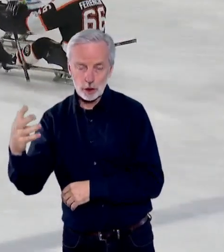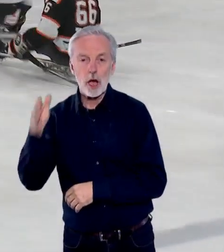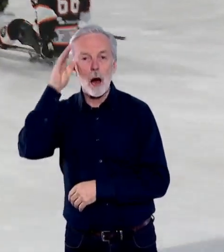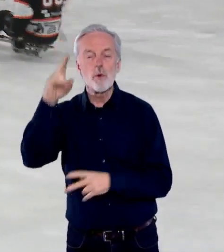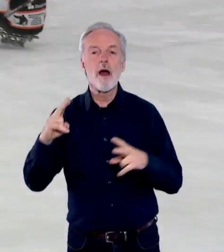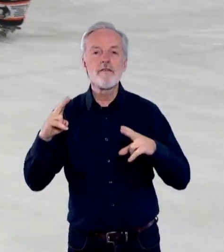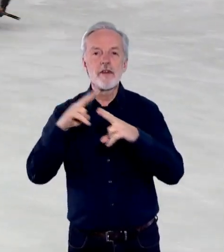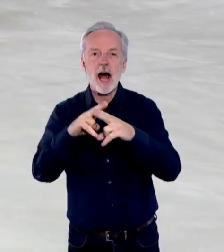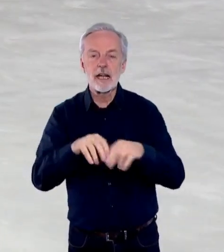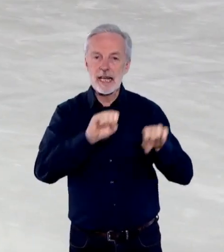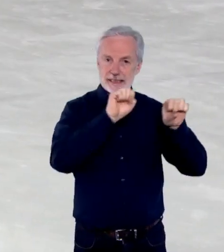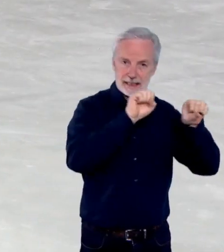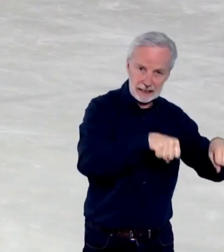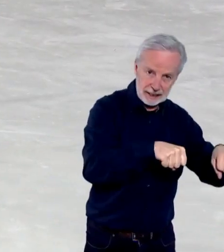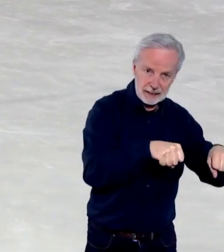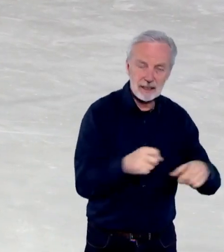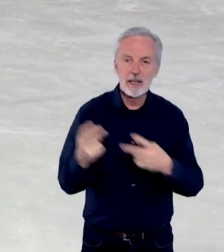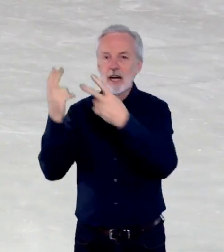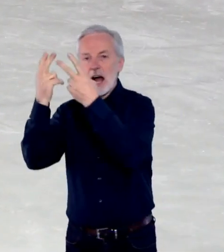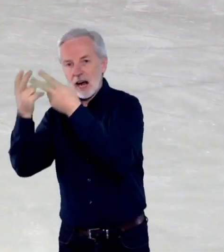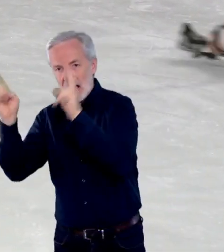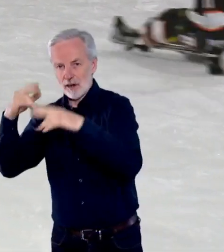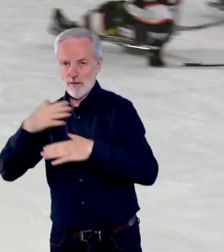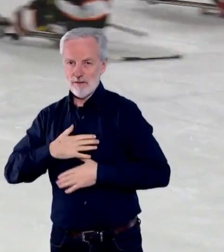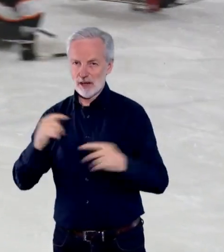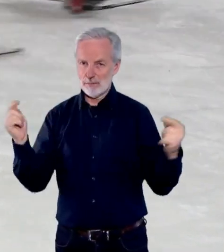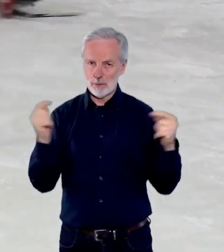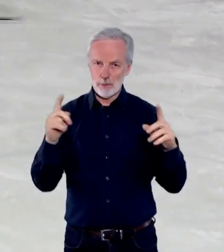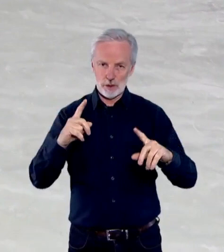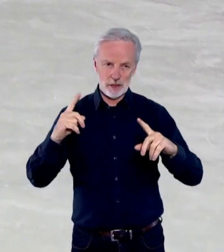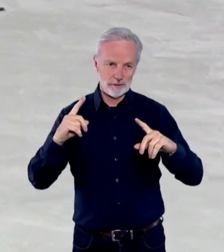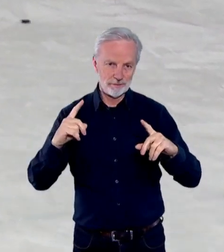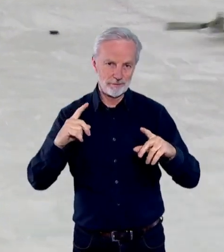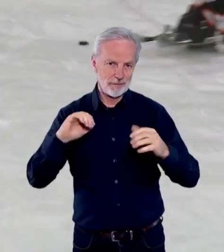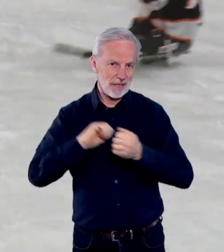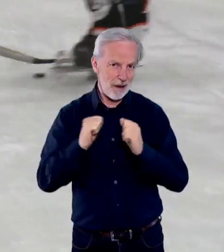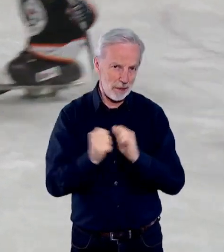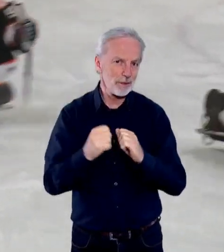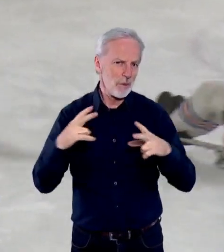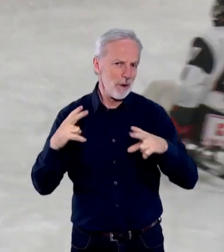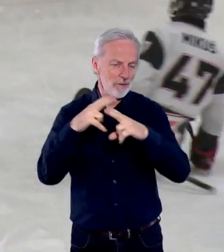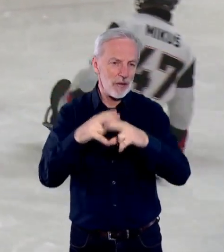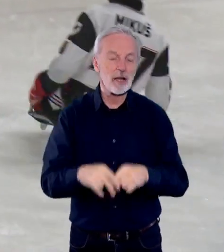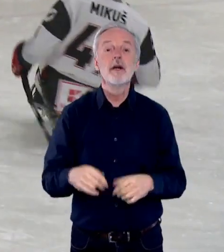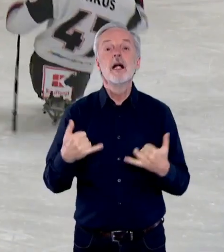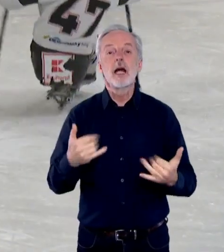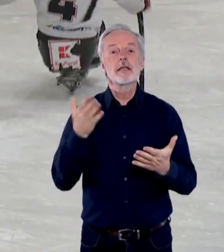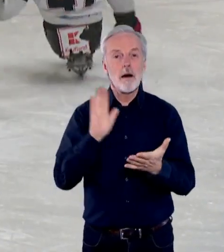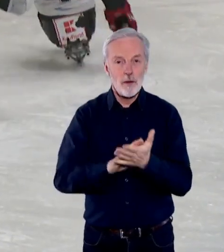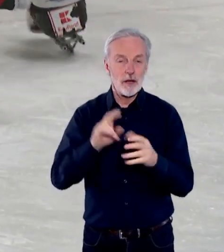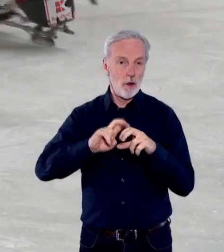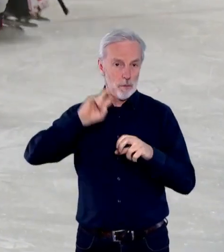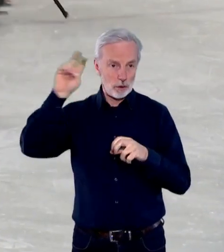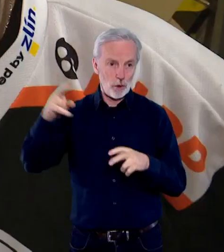Vary. Určitě si to nemůžeme dovolit v dalších zápasech, takovou ztrátu koncentrace na konci, ale dneska tým, že sa postupilo do finále, tak si to